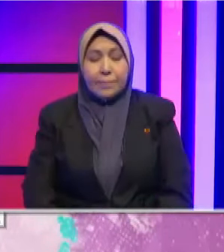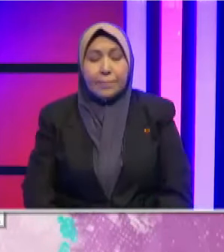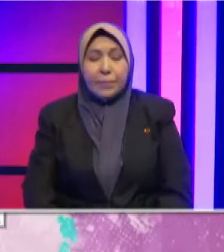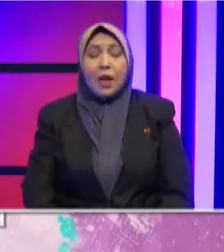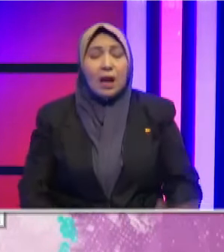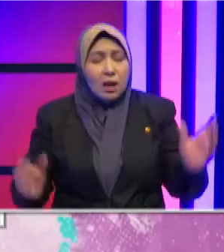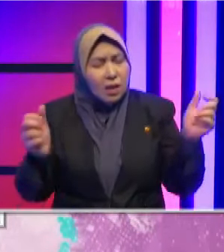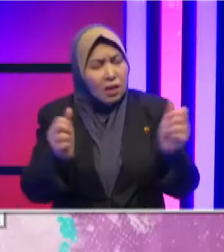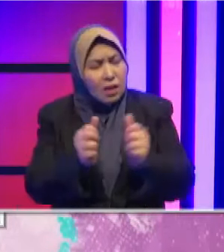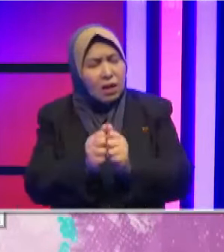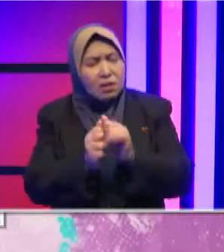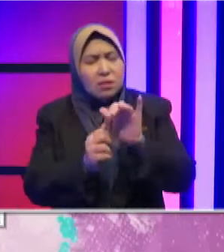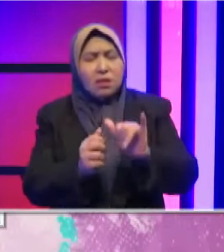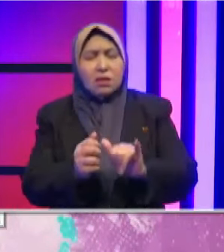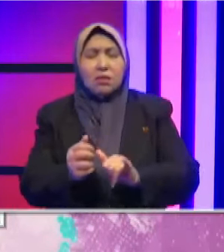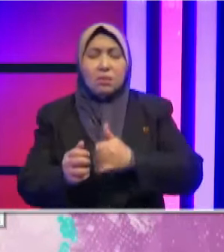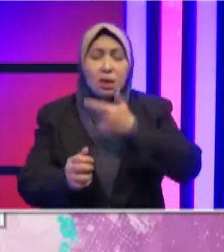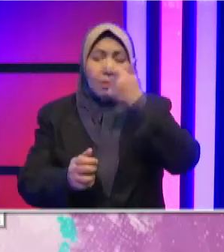Fame by